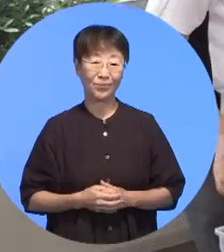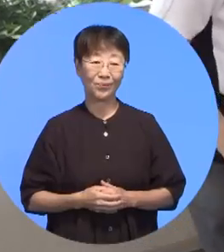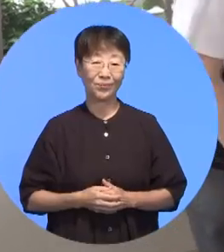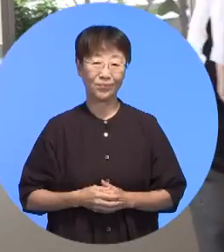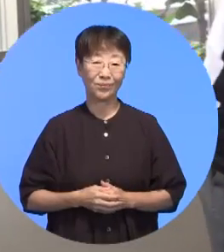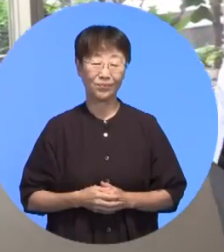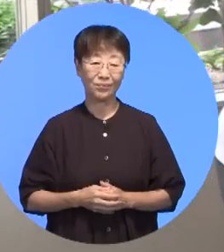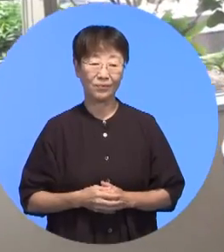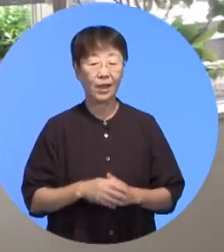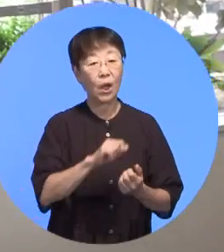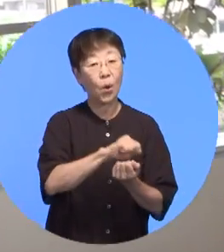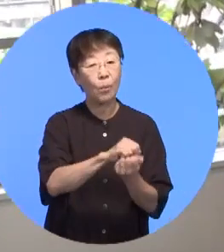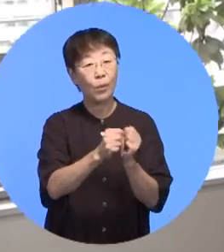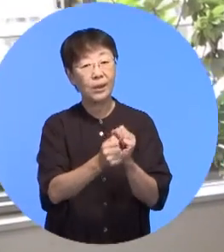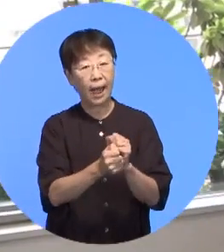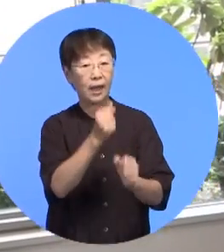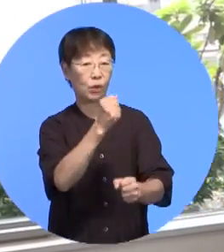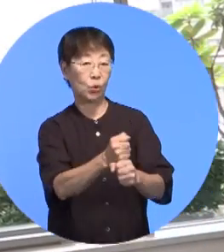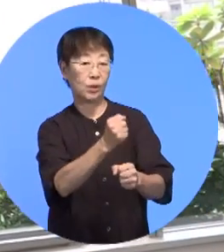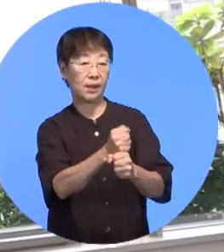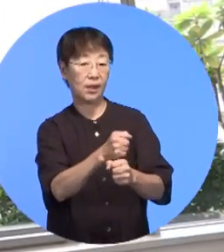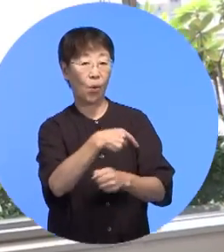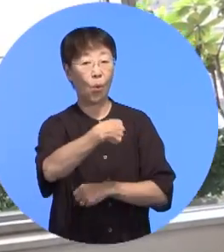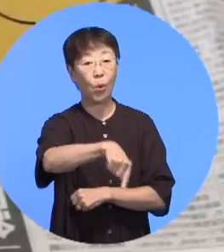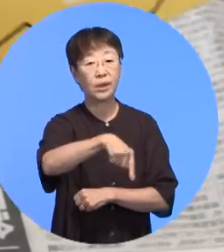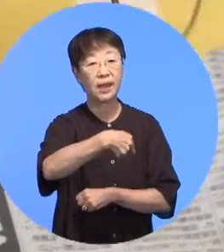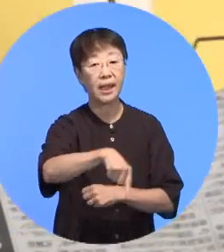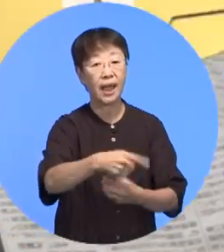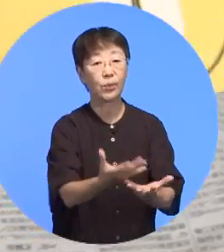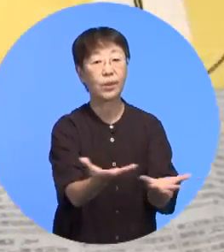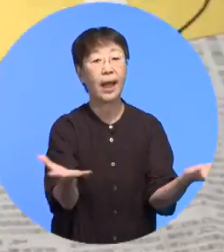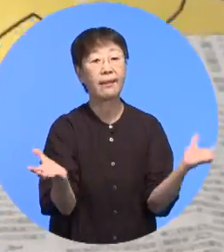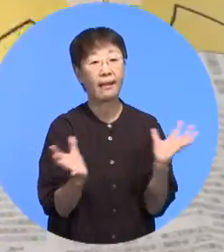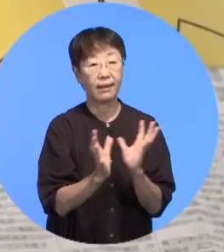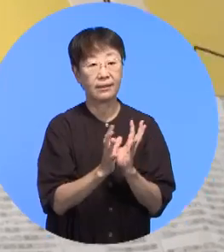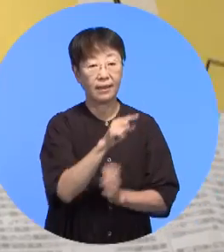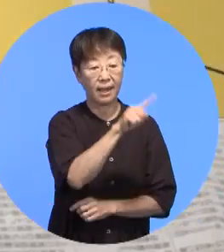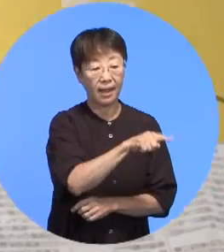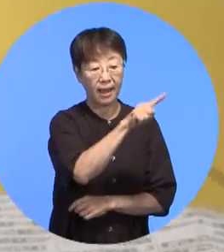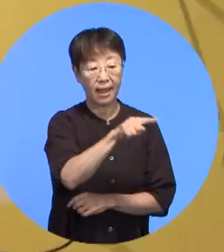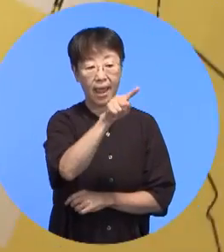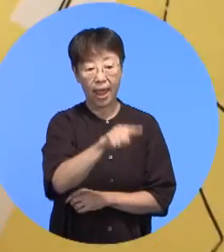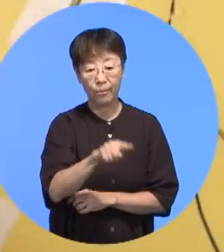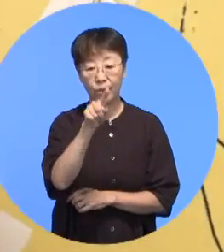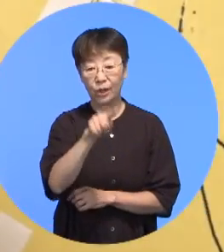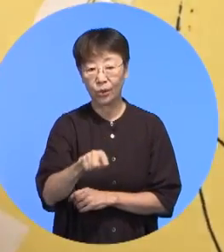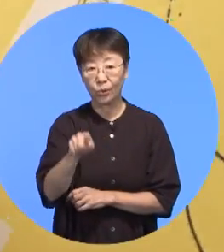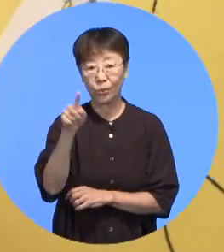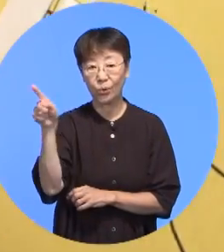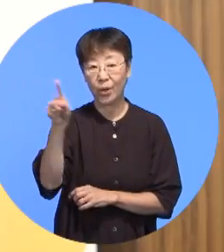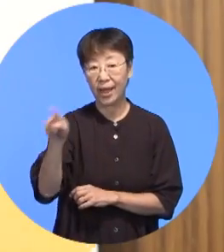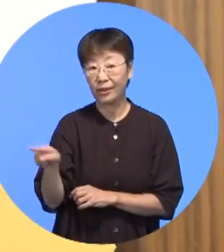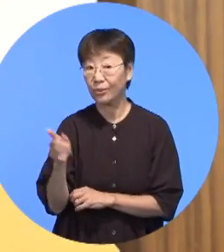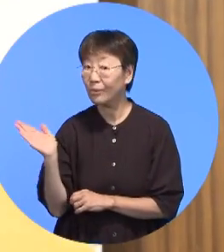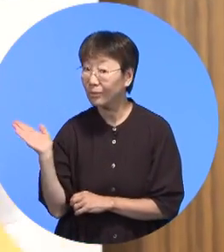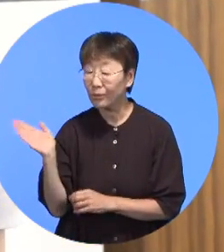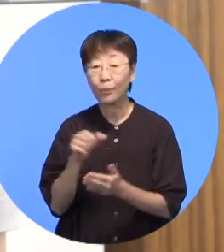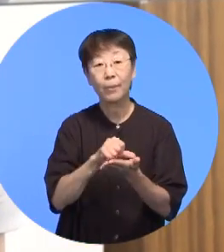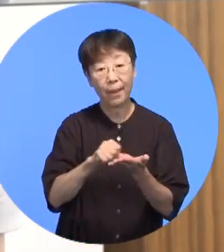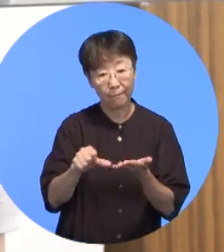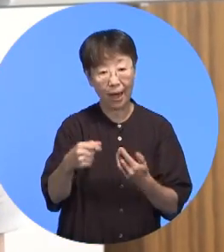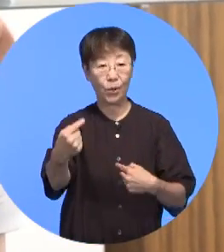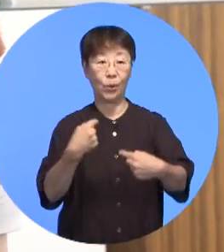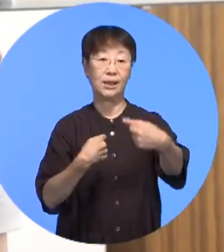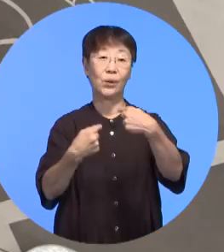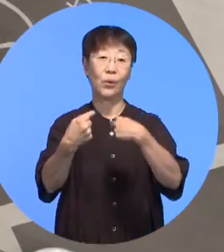地域で子どもたちにおもちゃ作りを教えている団体 MUS の会のメンバーの指導のもと、子どもたちは